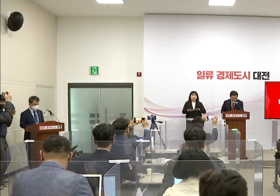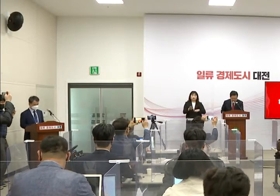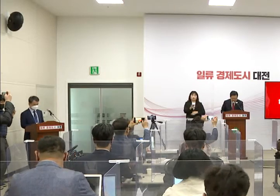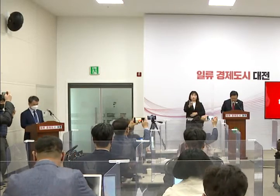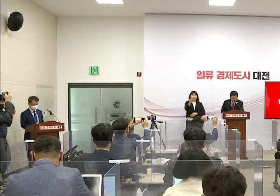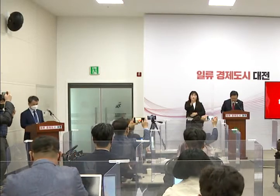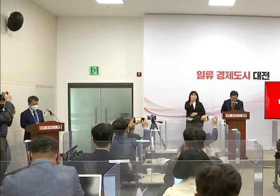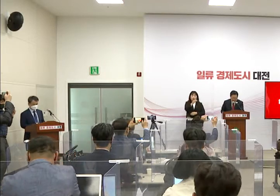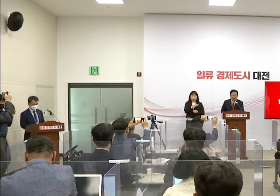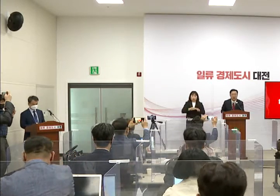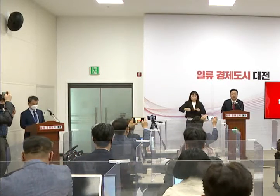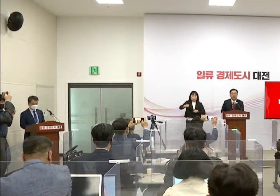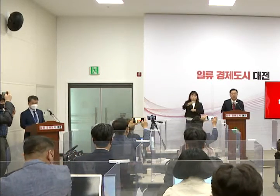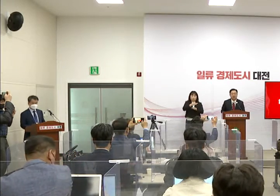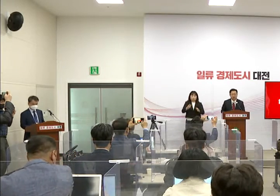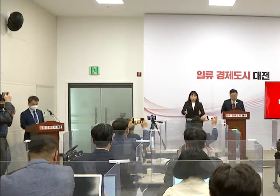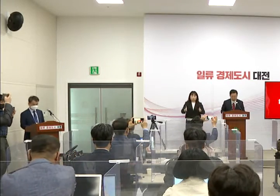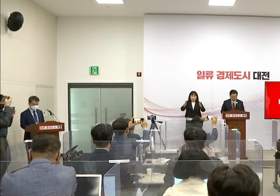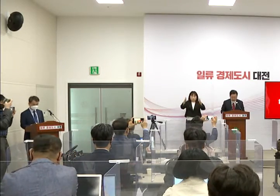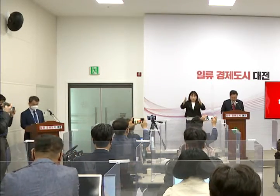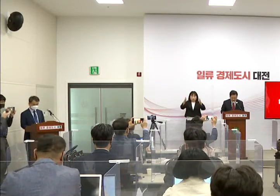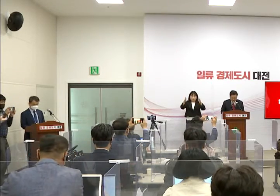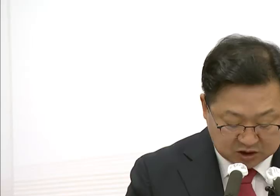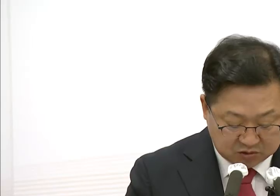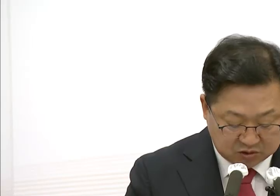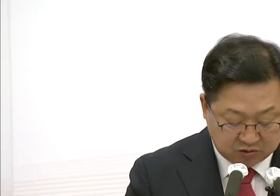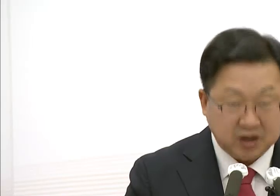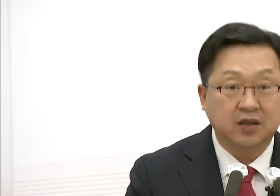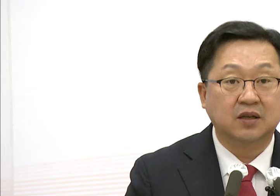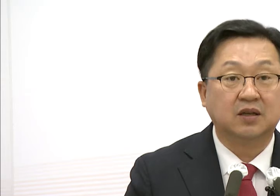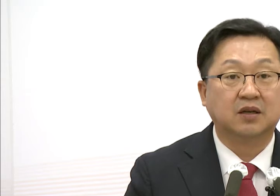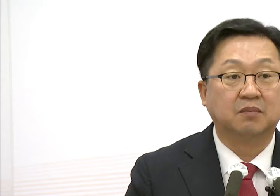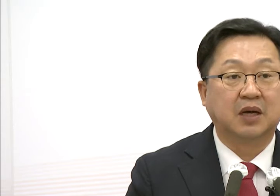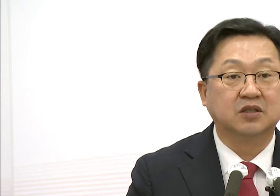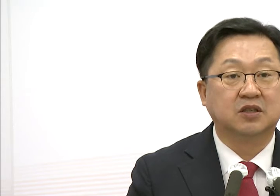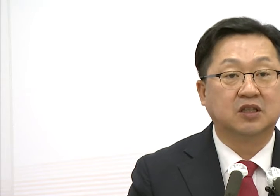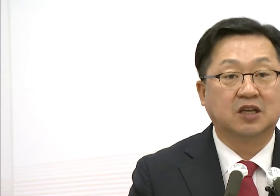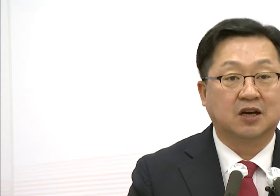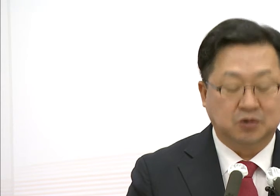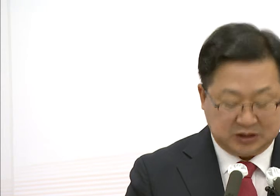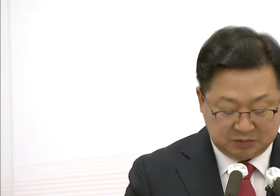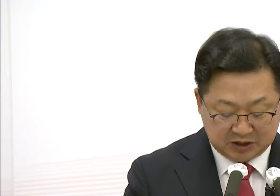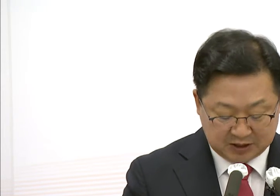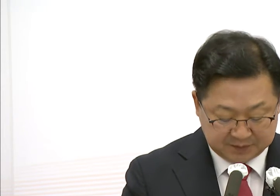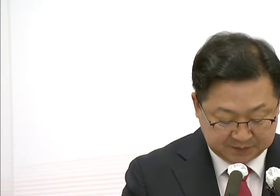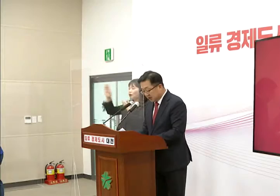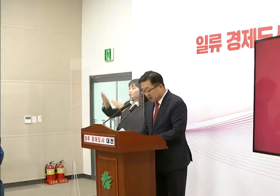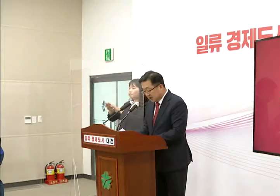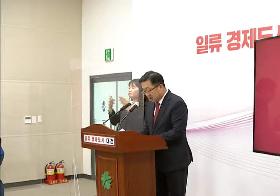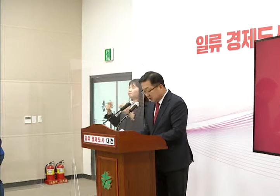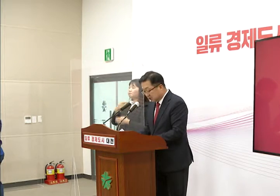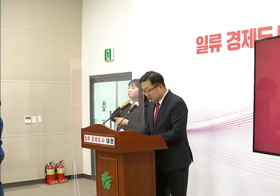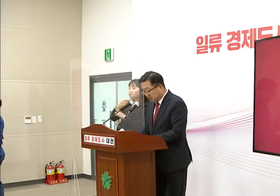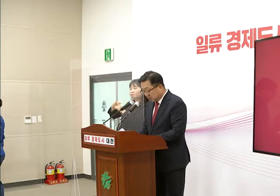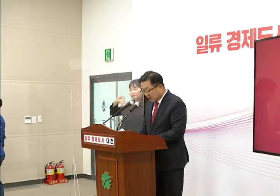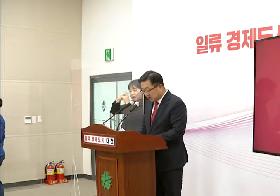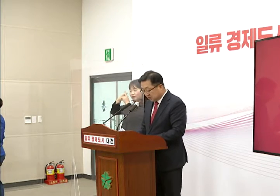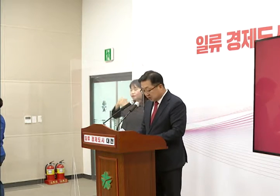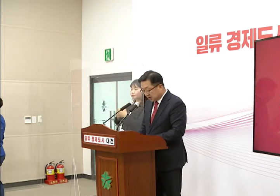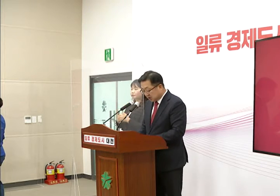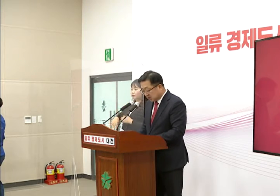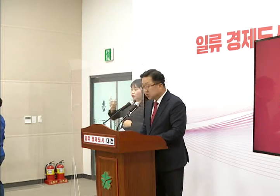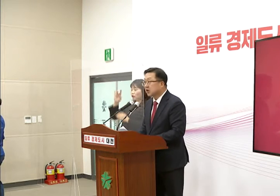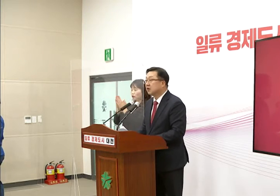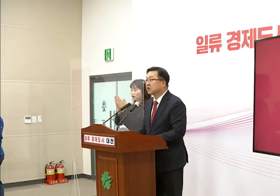부적절하다는 입장이며 신은 보문산 최정상부에 타워를 짓는 구상을 하고 있지만 구체적인 위치와 높이